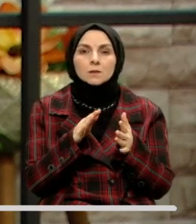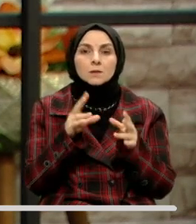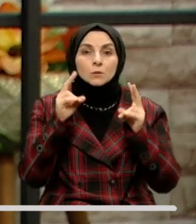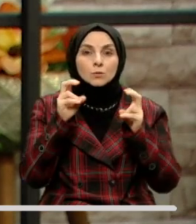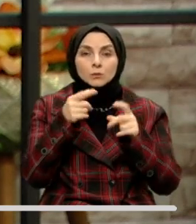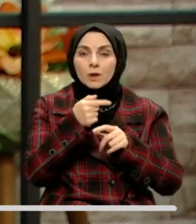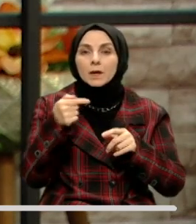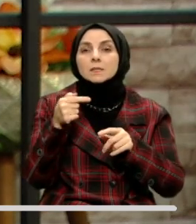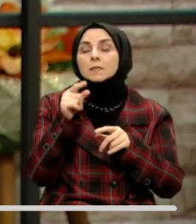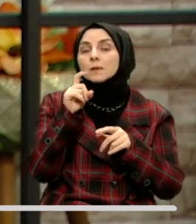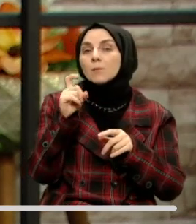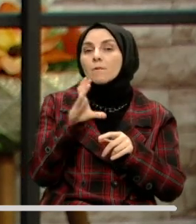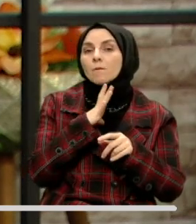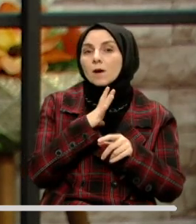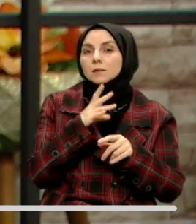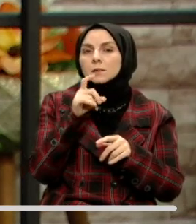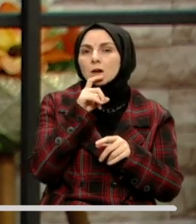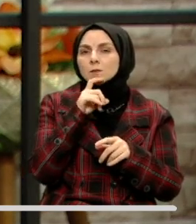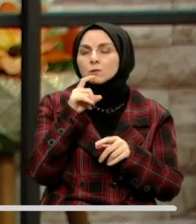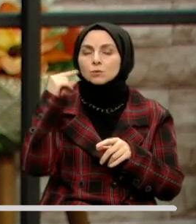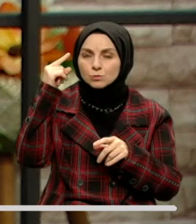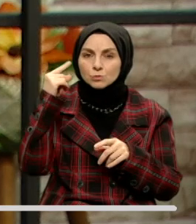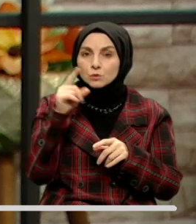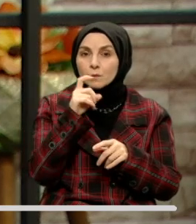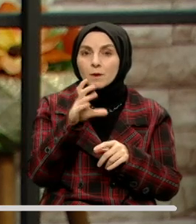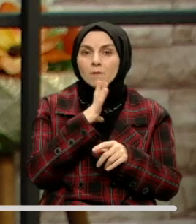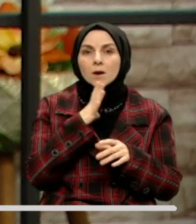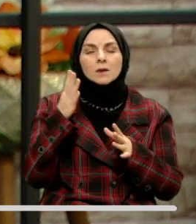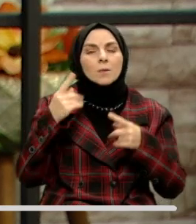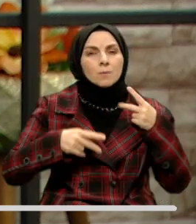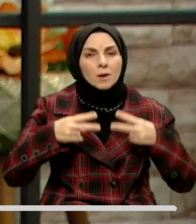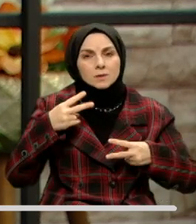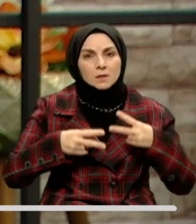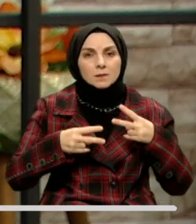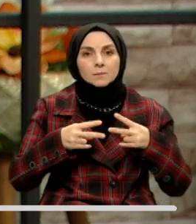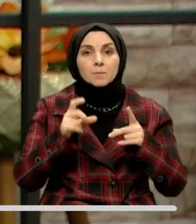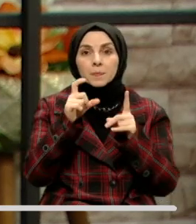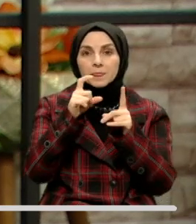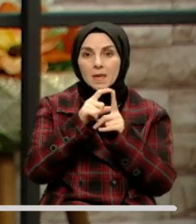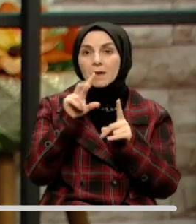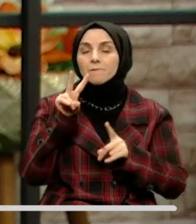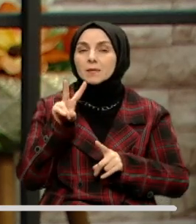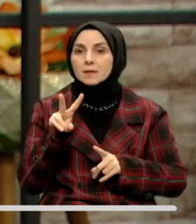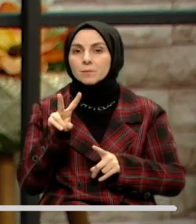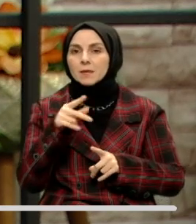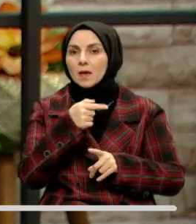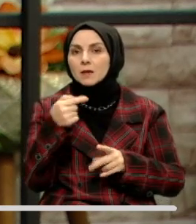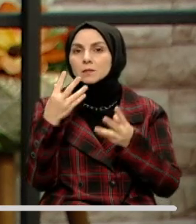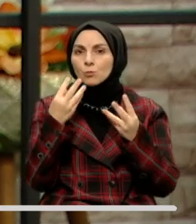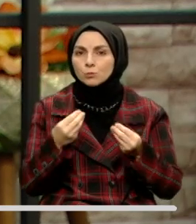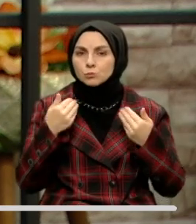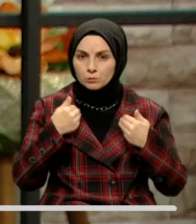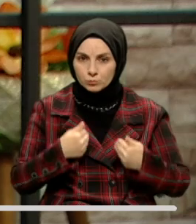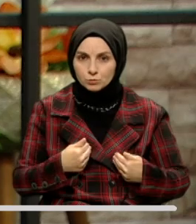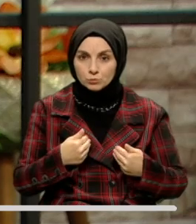mi var? Yanlış okumalarımız mı var? Bazen D vitamini eksikliği bile dikkat eksikliğine sebep olabiliyor. Evet. Vücutta